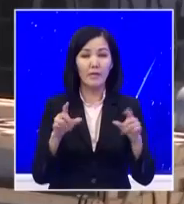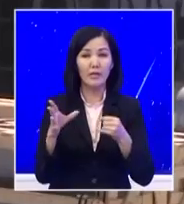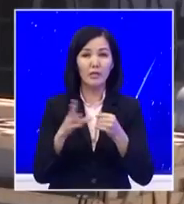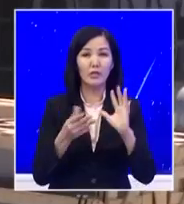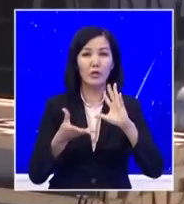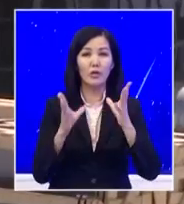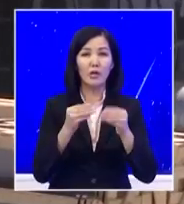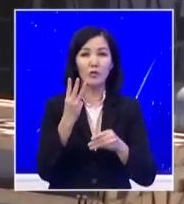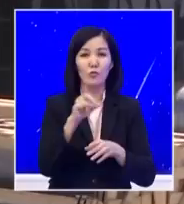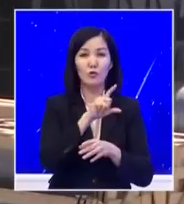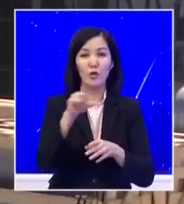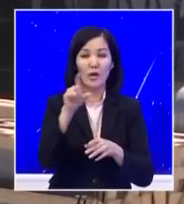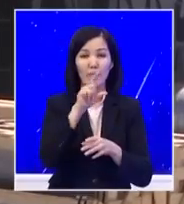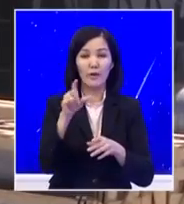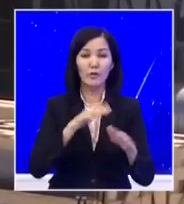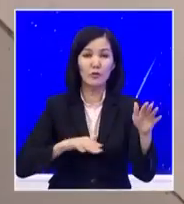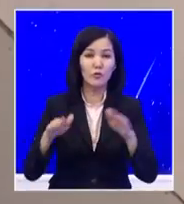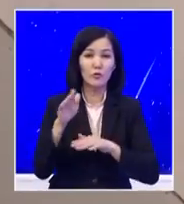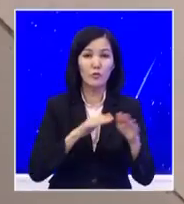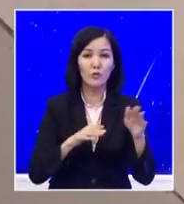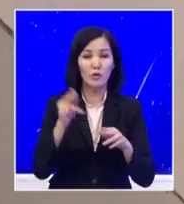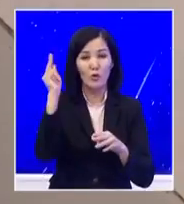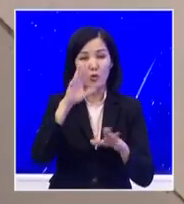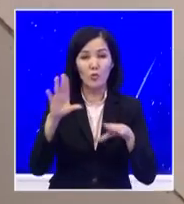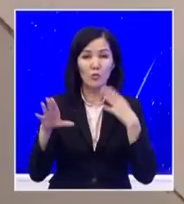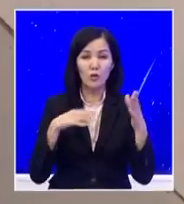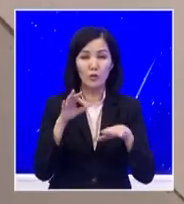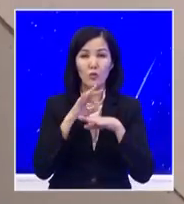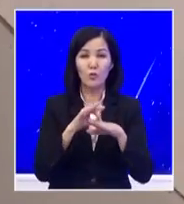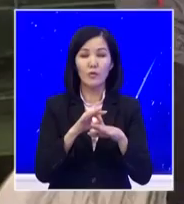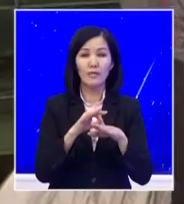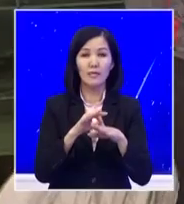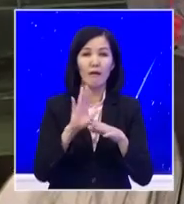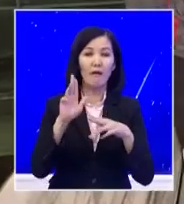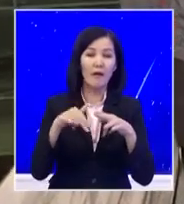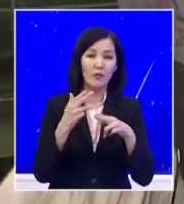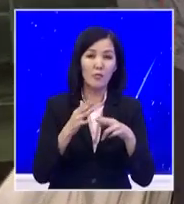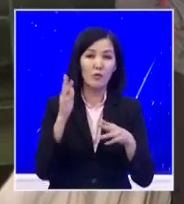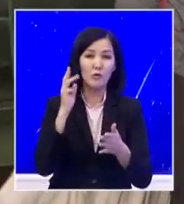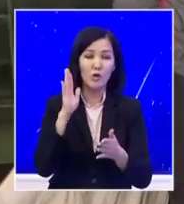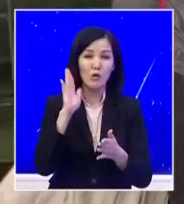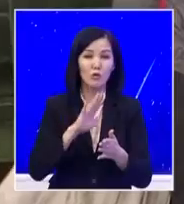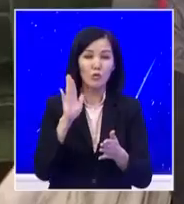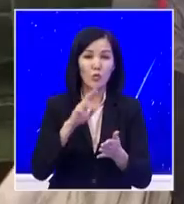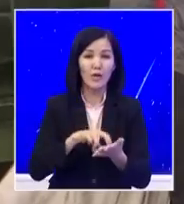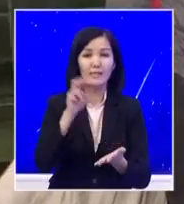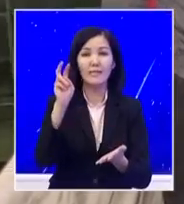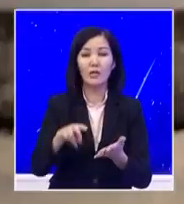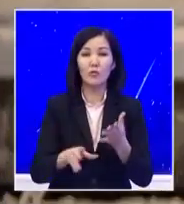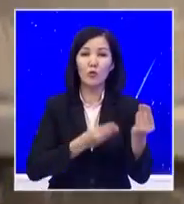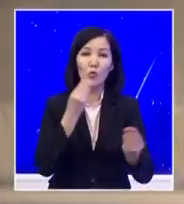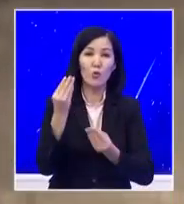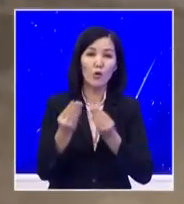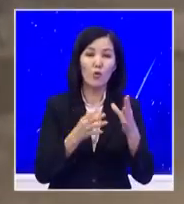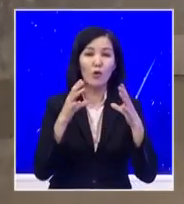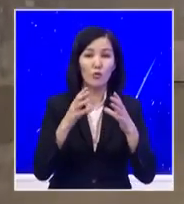қосқанда үш қабатты. Мұнда жүзуден бөлек оқу-жаттығу өткізуге, аква-аэробикаға, суға секіру мен су добын ойнауға болады.